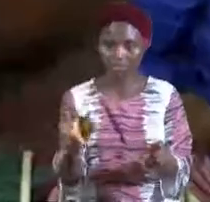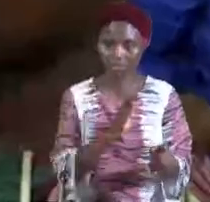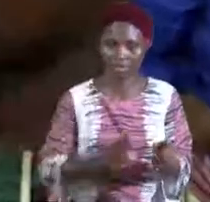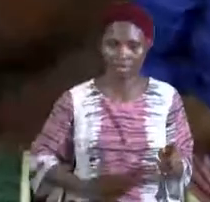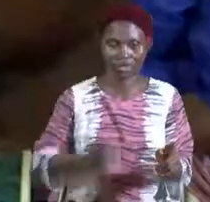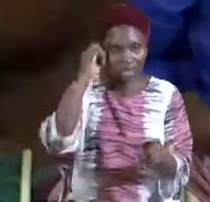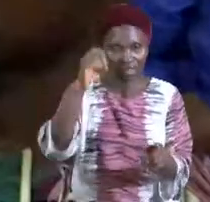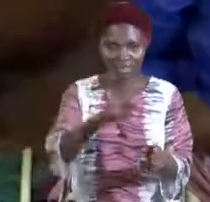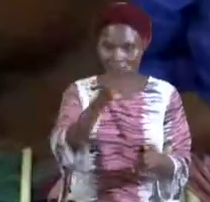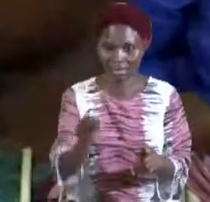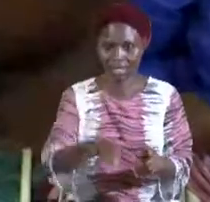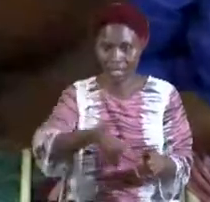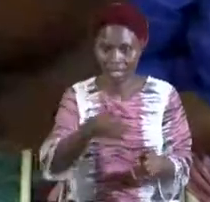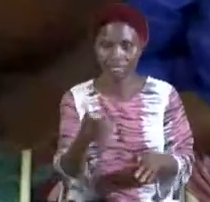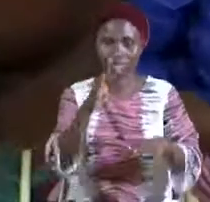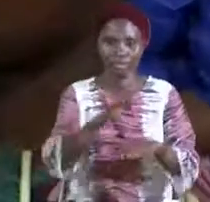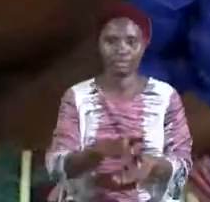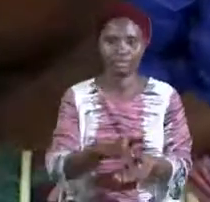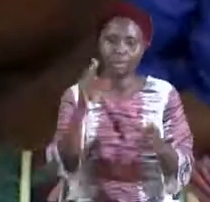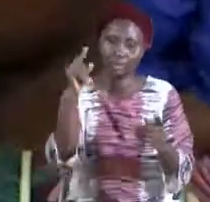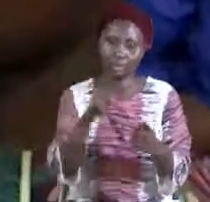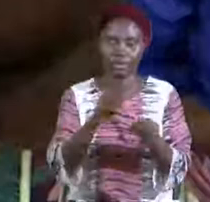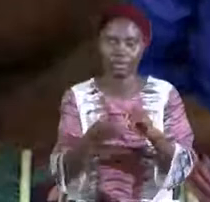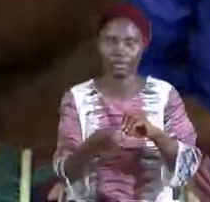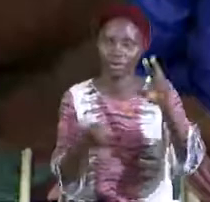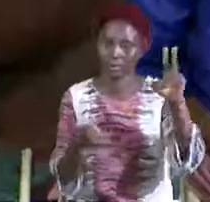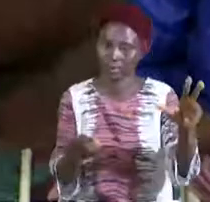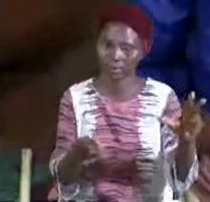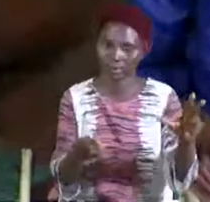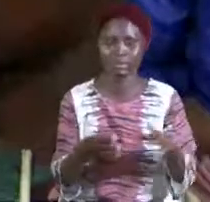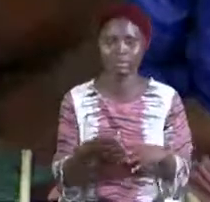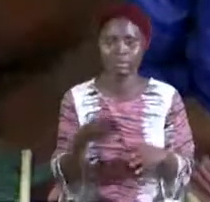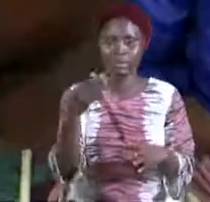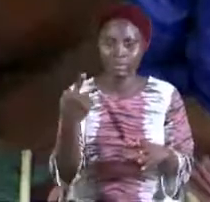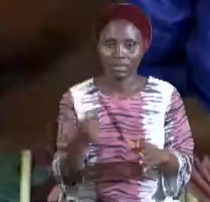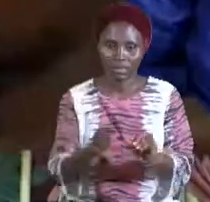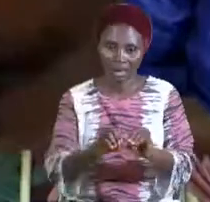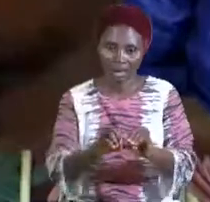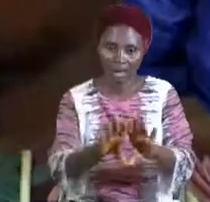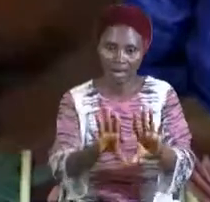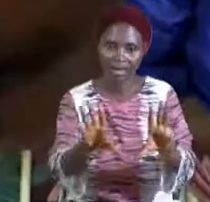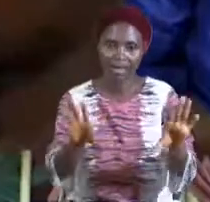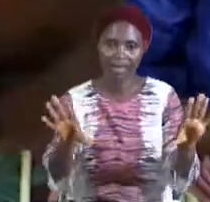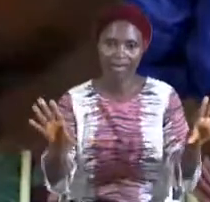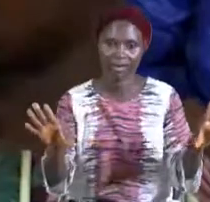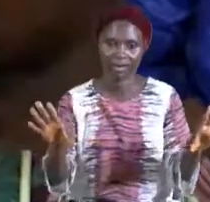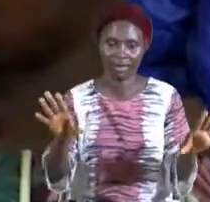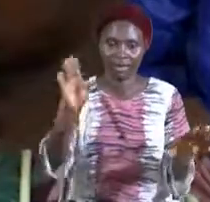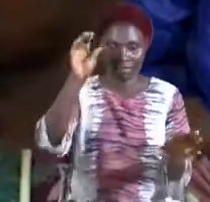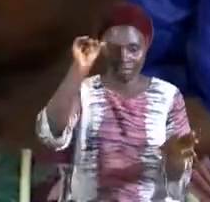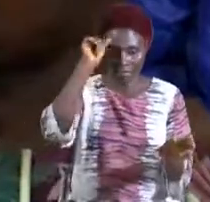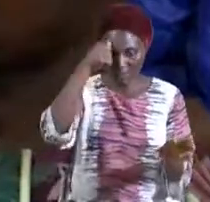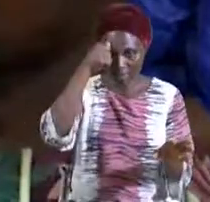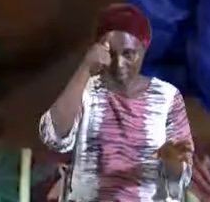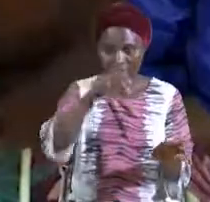Seigneur. Il avait besoin d'une autre touche. Troisième point alors. Un rappel clair du besoin de